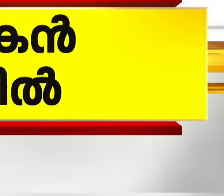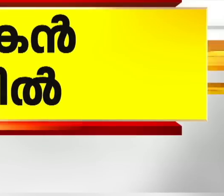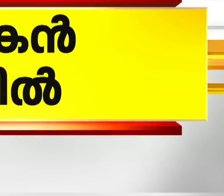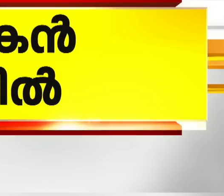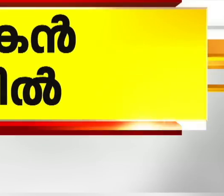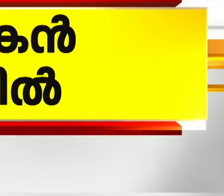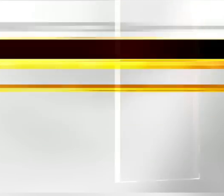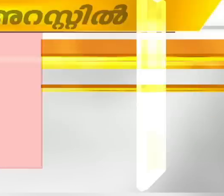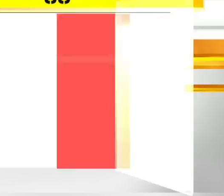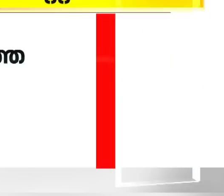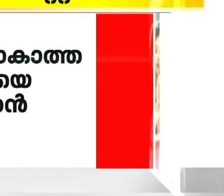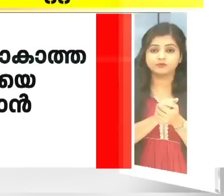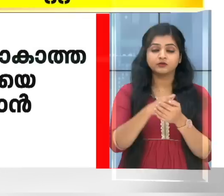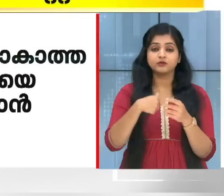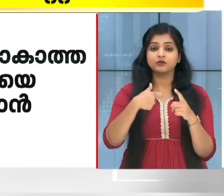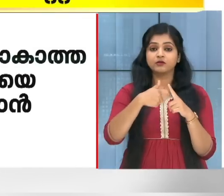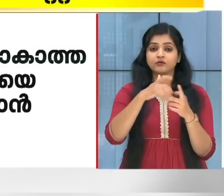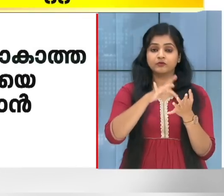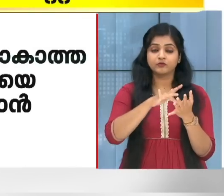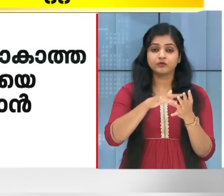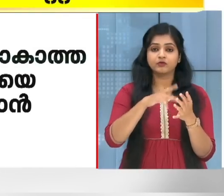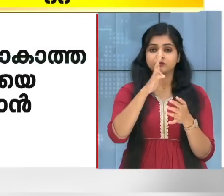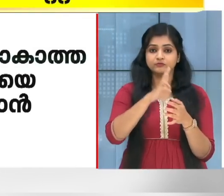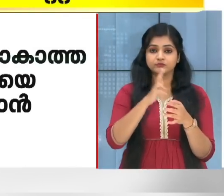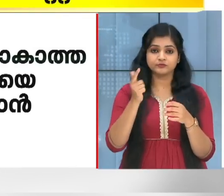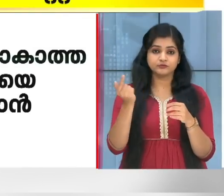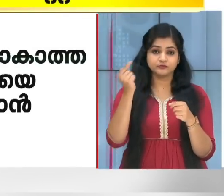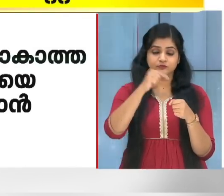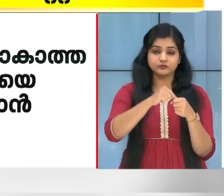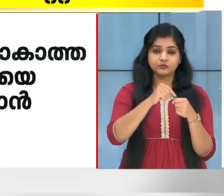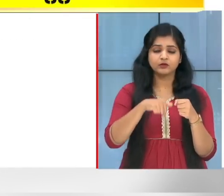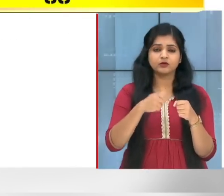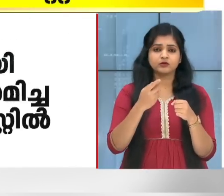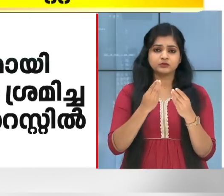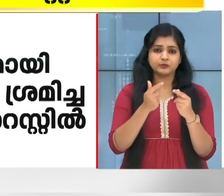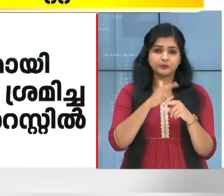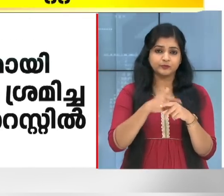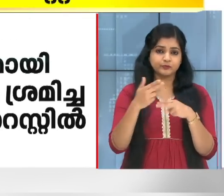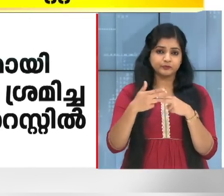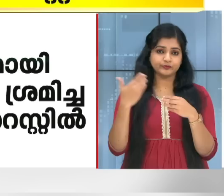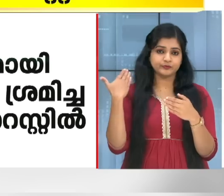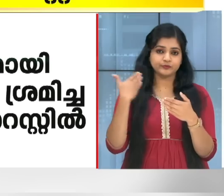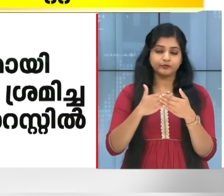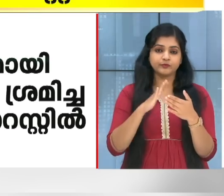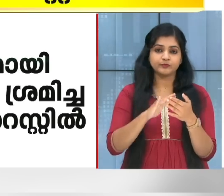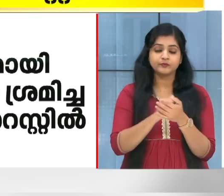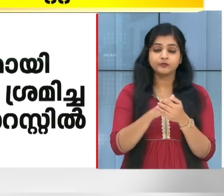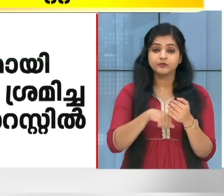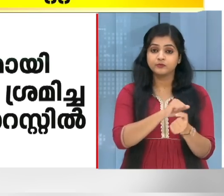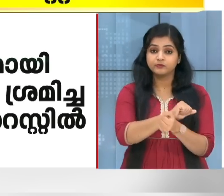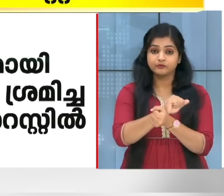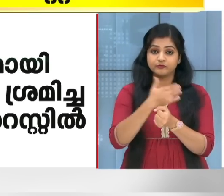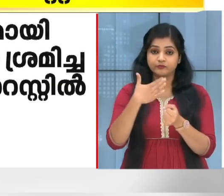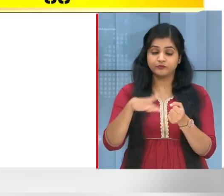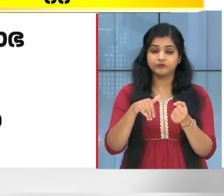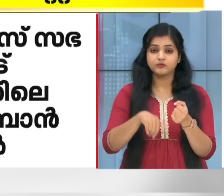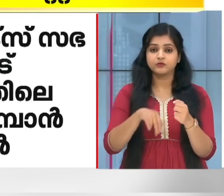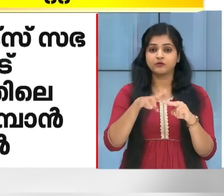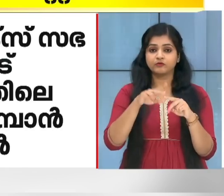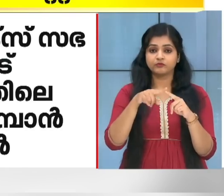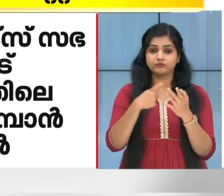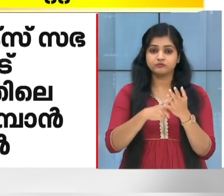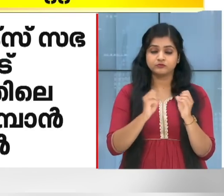ഇത്തരത്തിൽ ഈ കവളങ്ങാട് ഓർത്തഡോക്സ് പള്ളിയിലെ താൽക്കാലിക ചുമതലയിലേക്ക് എത്തിയിട്ടുള്ളൂ. ഏതായാലും ഇയാൾ കസ്റ്റഡിയിലെടുത്ത് അറസ്റ്റ് രേഖപ്പെടുത്തിയിട്ടുണ്ട്. കൂടുതൽ ചോദ്യം